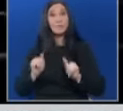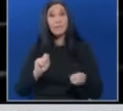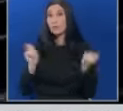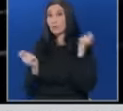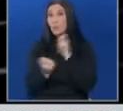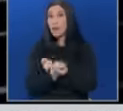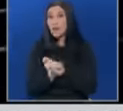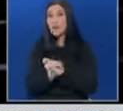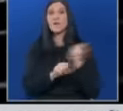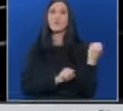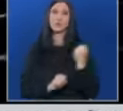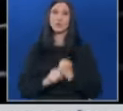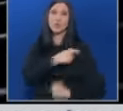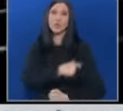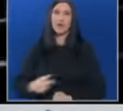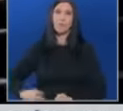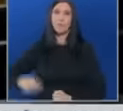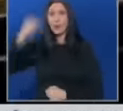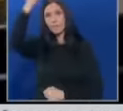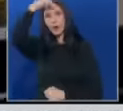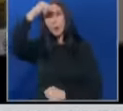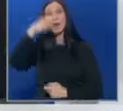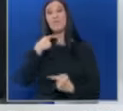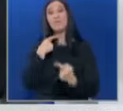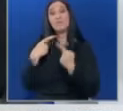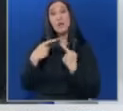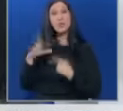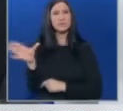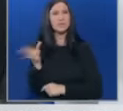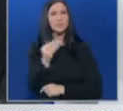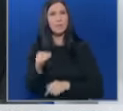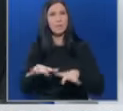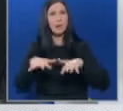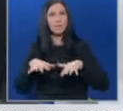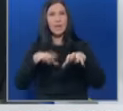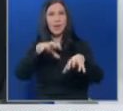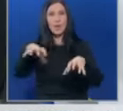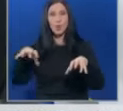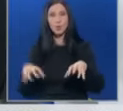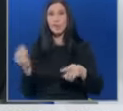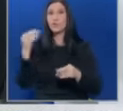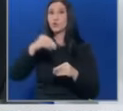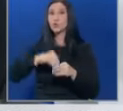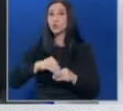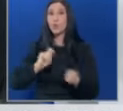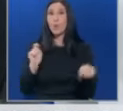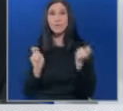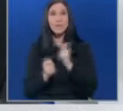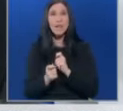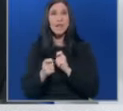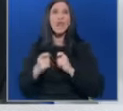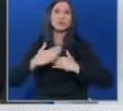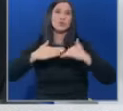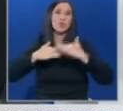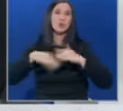промени в Конституцията на Република България в диалог с всички парламентарни групи, включително промени в структурата